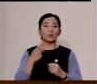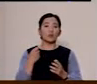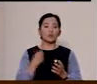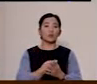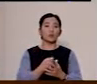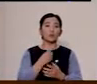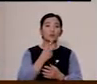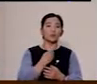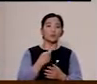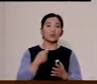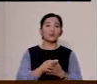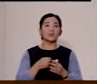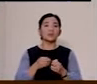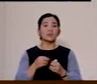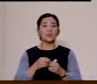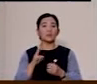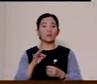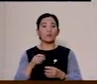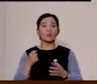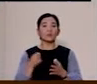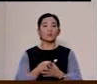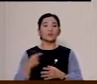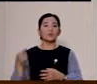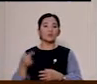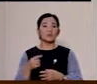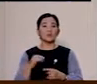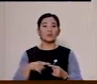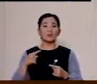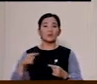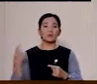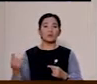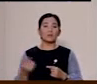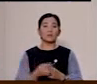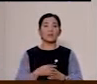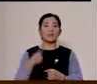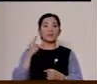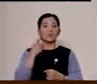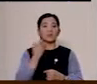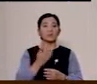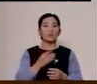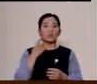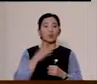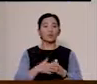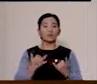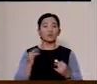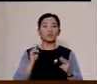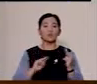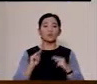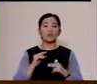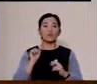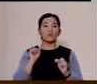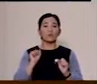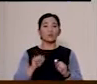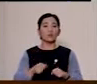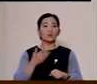разрядов сотен, до десятки, до тысяч и так далее. Надеюсь, вы поняли сегодняшний урок, и вы